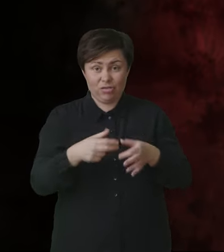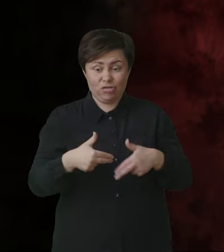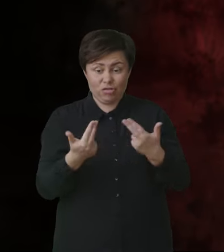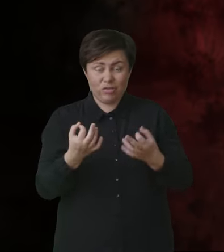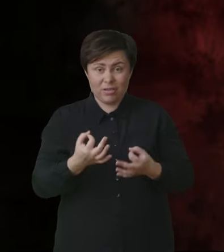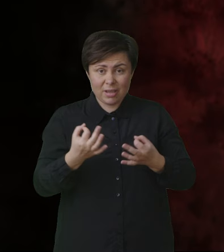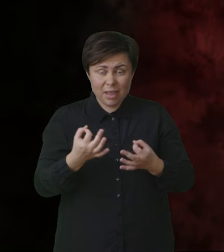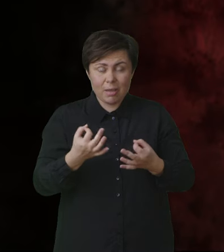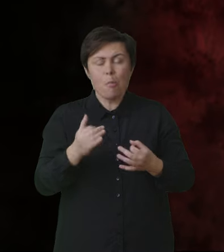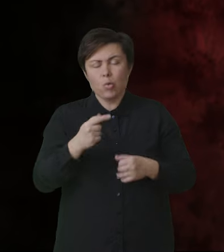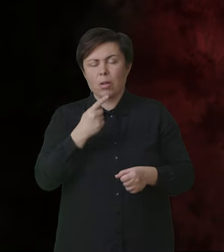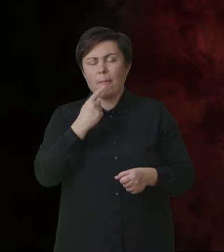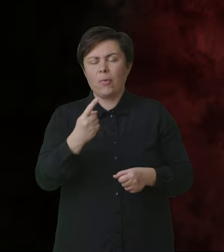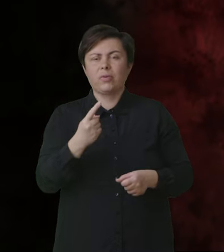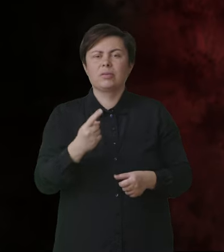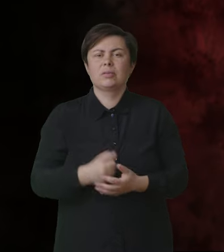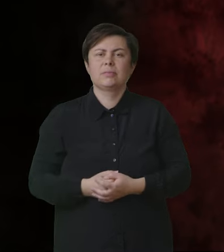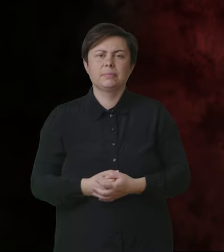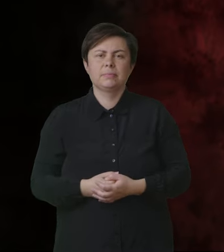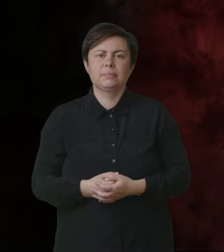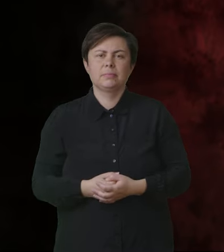powiedzieć tak, że